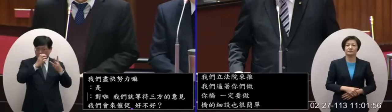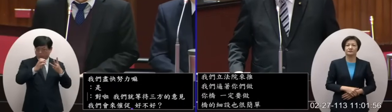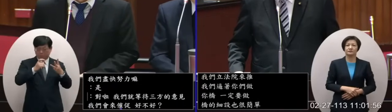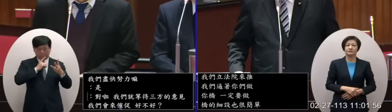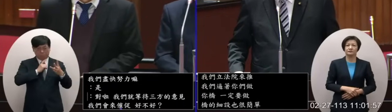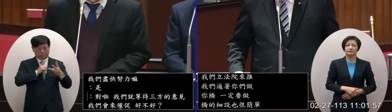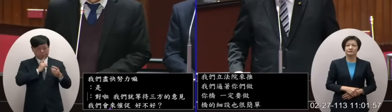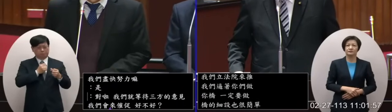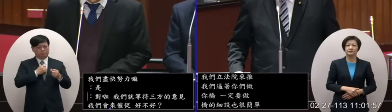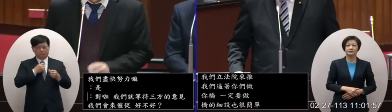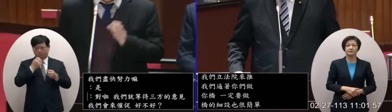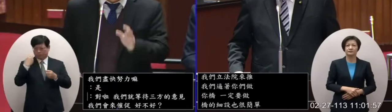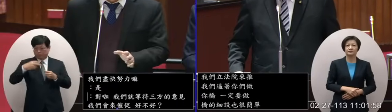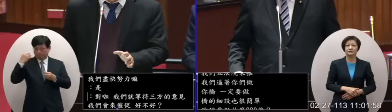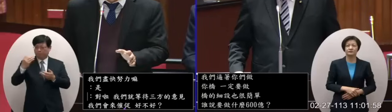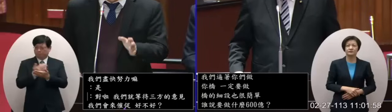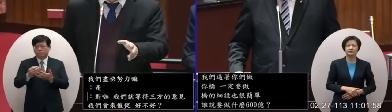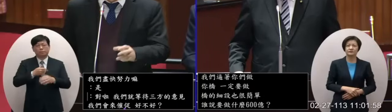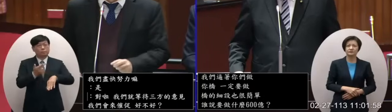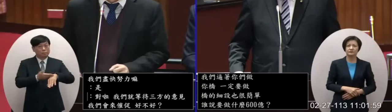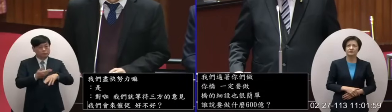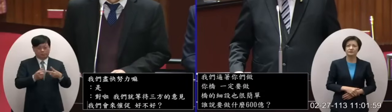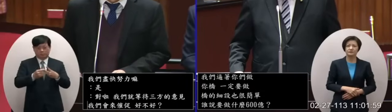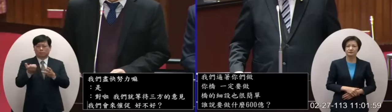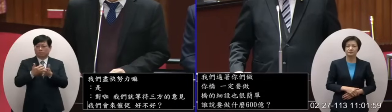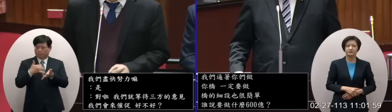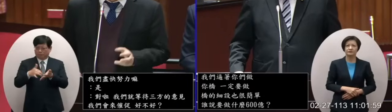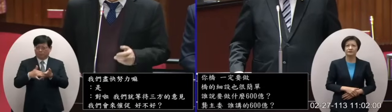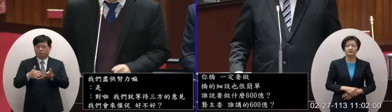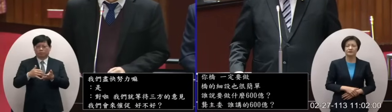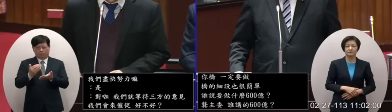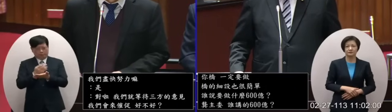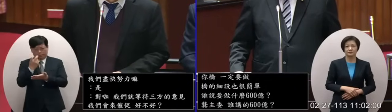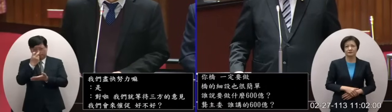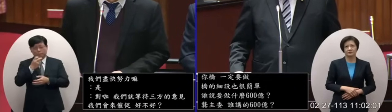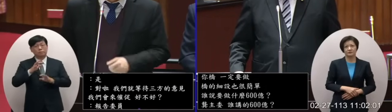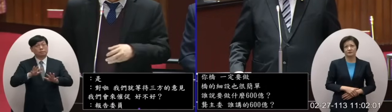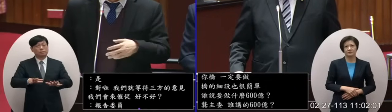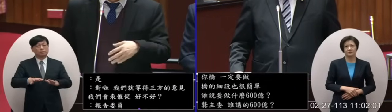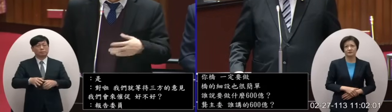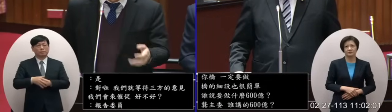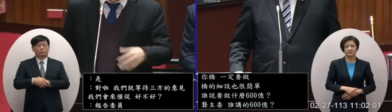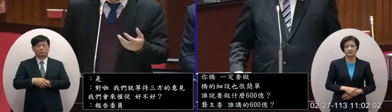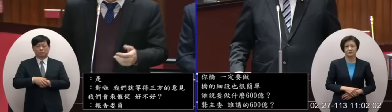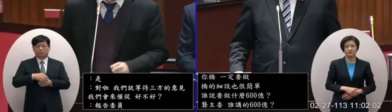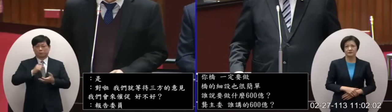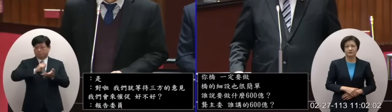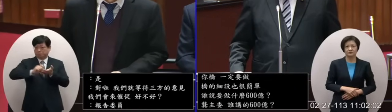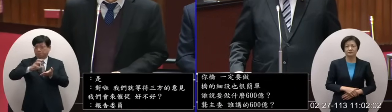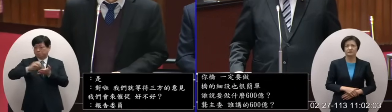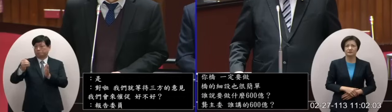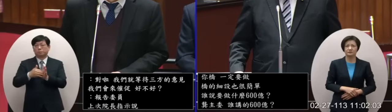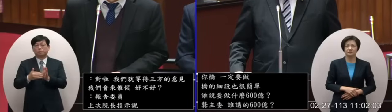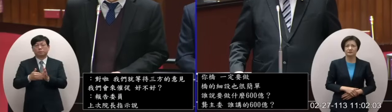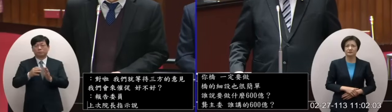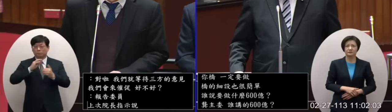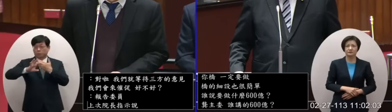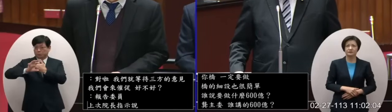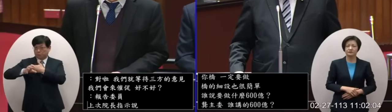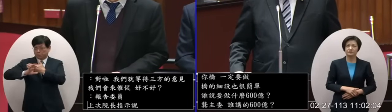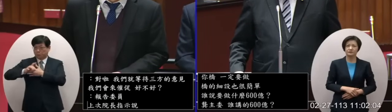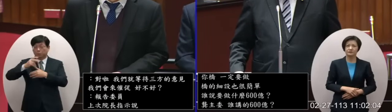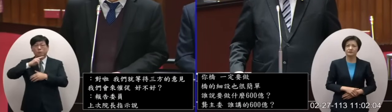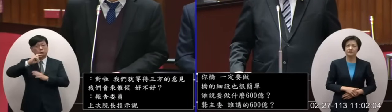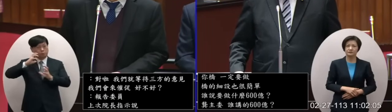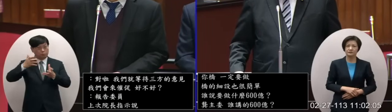较客观的来重新评估，包括技术上还有经费上。那我们现在已经也招标了，哦，就是国外的这